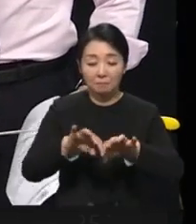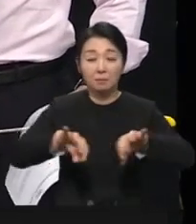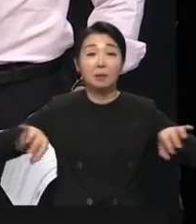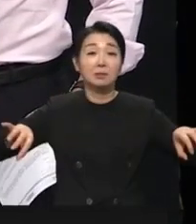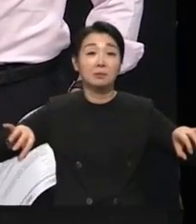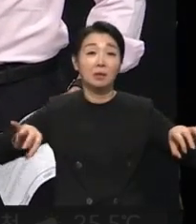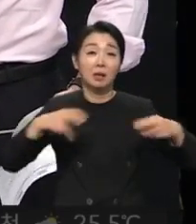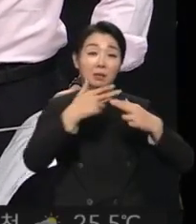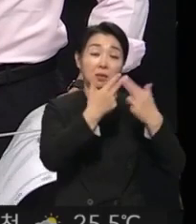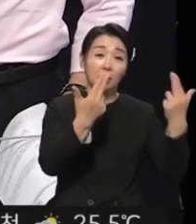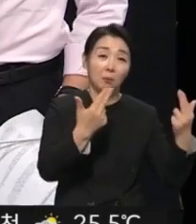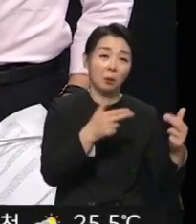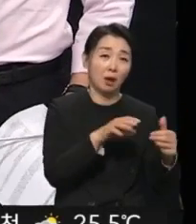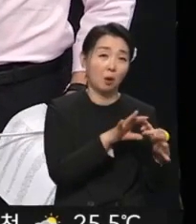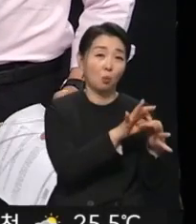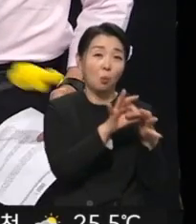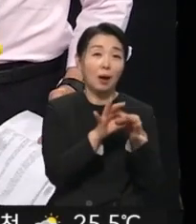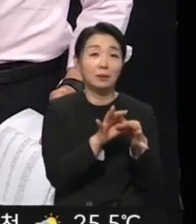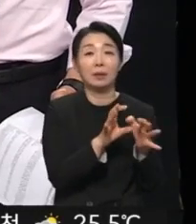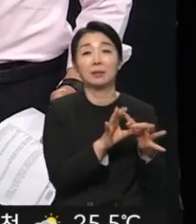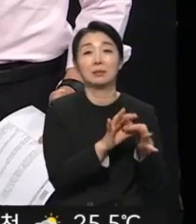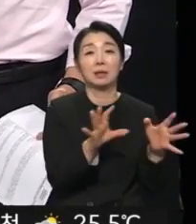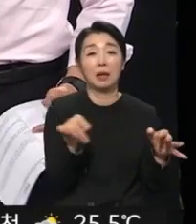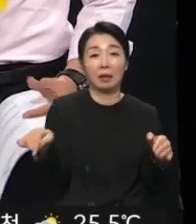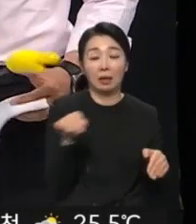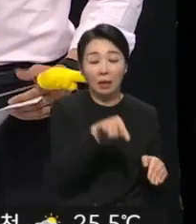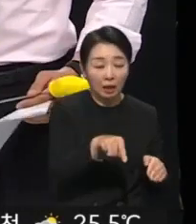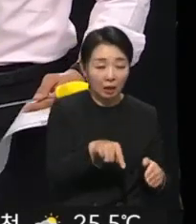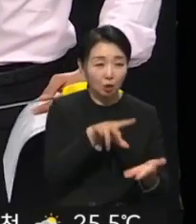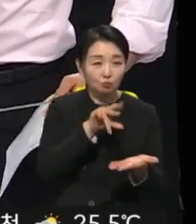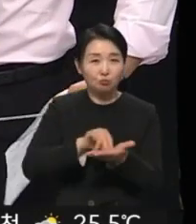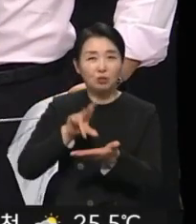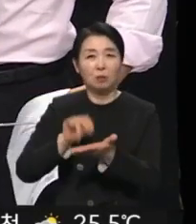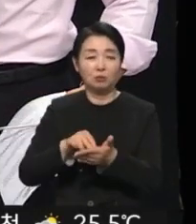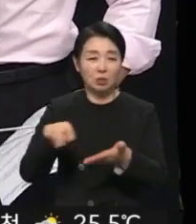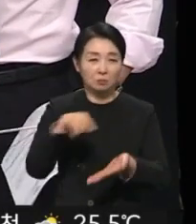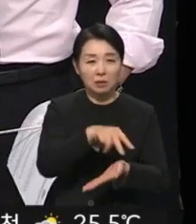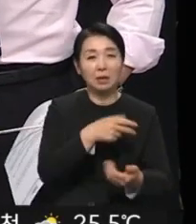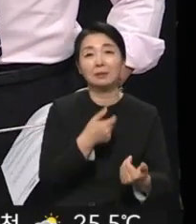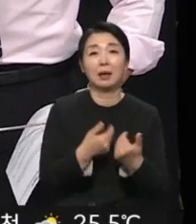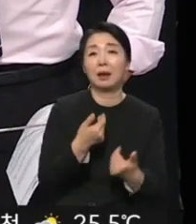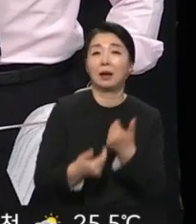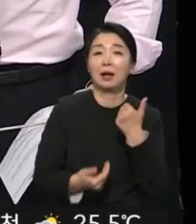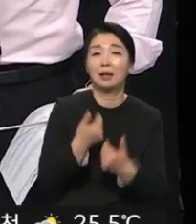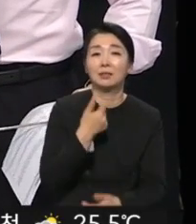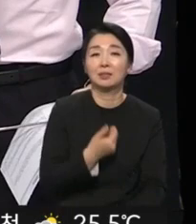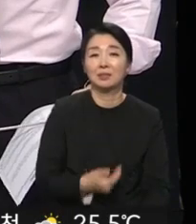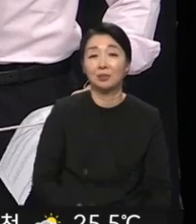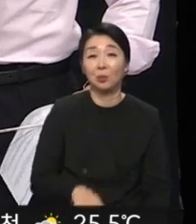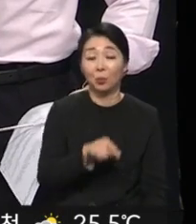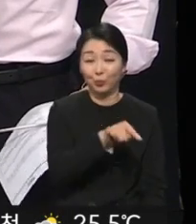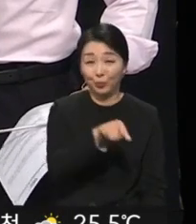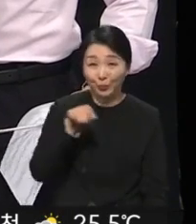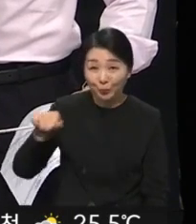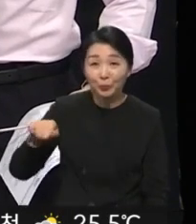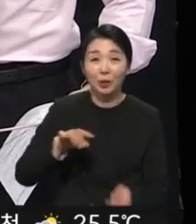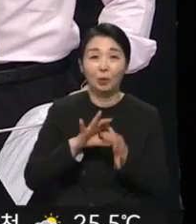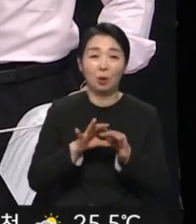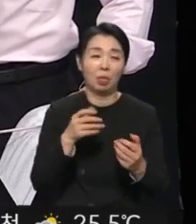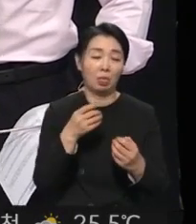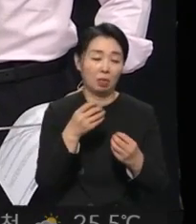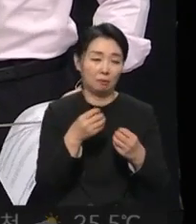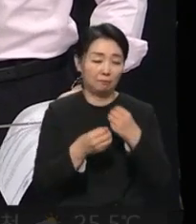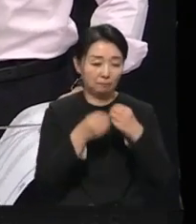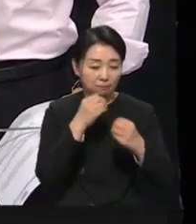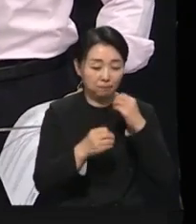이 대표와의 친소 관계를 떠나서 양측은 여러 현안을 두고도 입장이 갈리는데요. 오늘 주민은 이 친명과 비명이 대립 중인